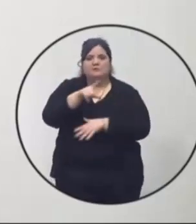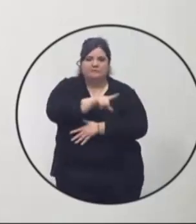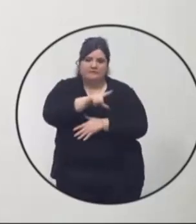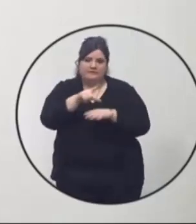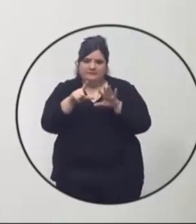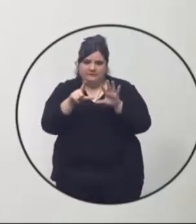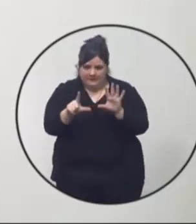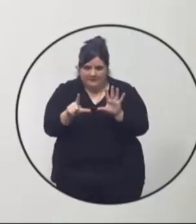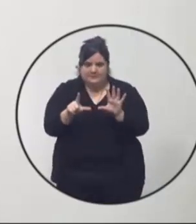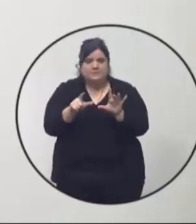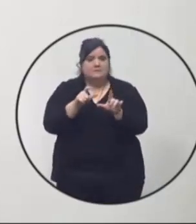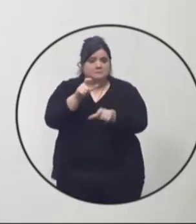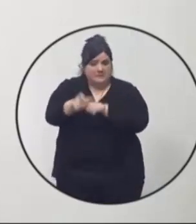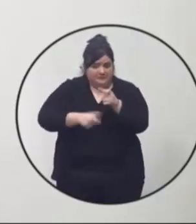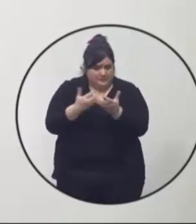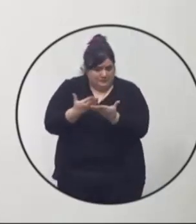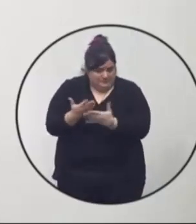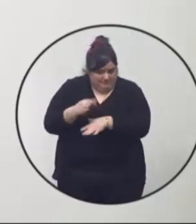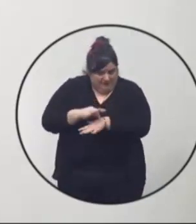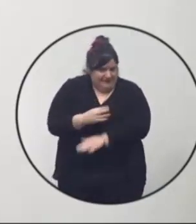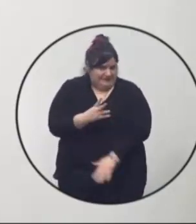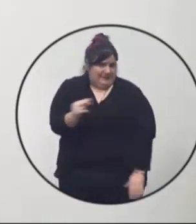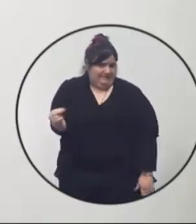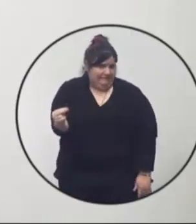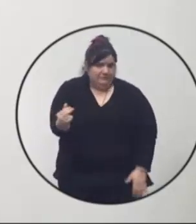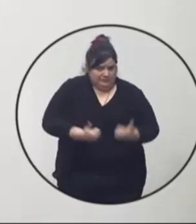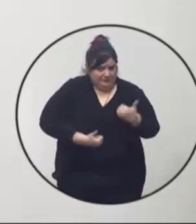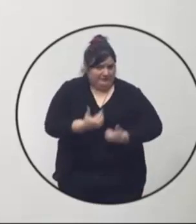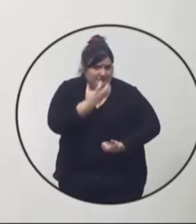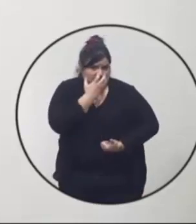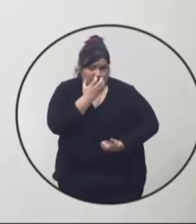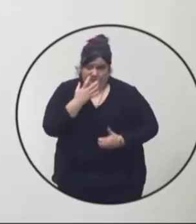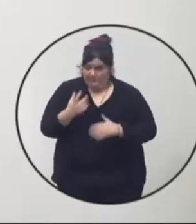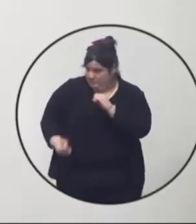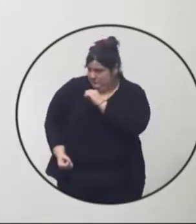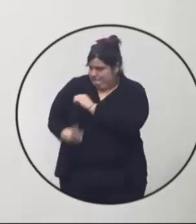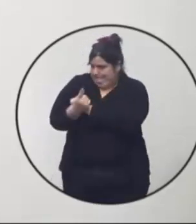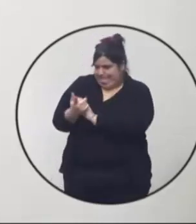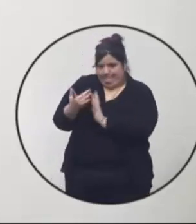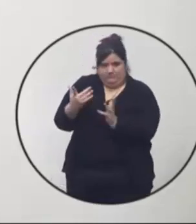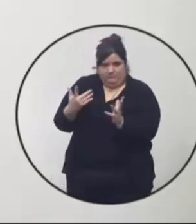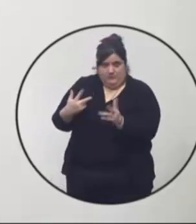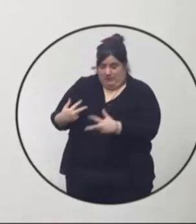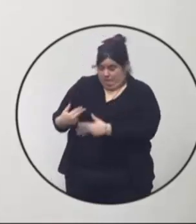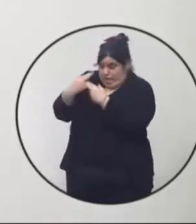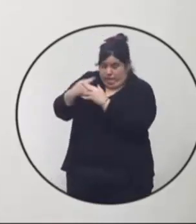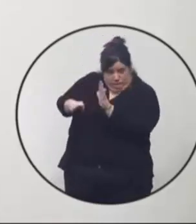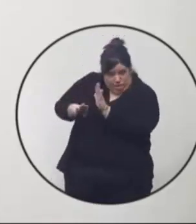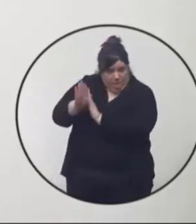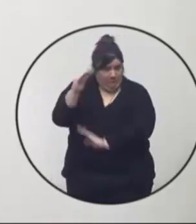de quoi go c'est des guignols c'est du grand guignol tout ça